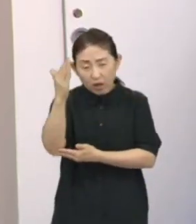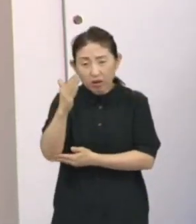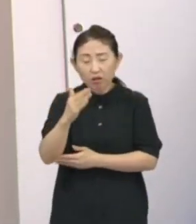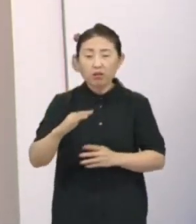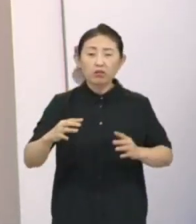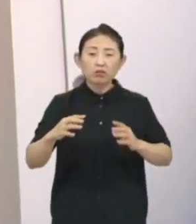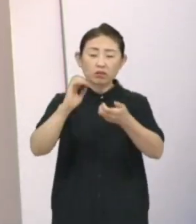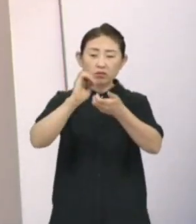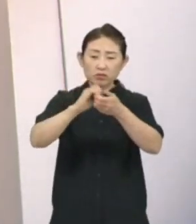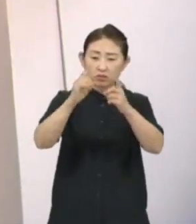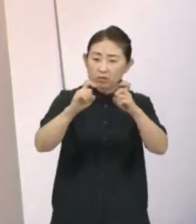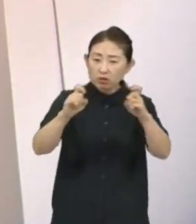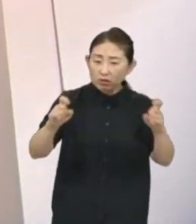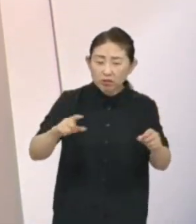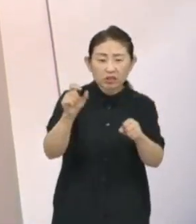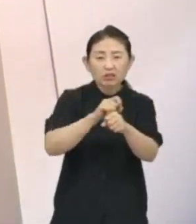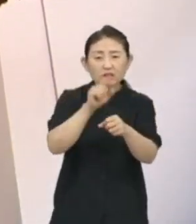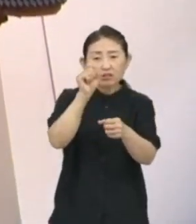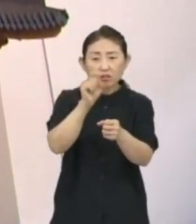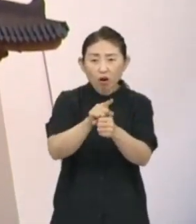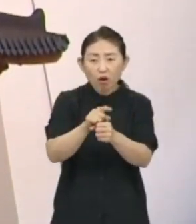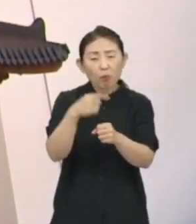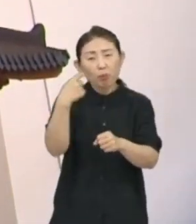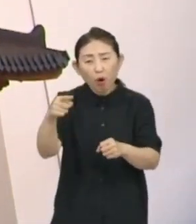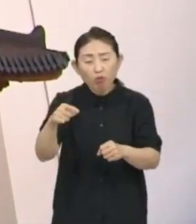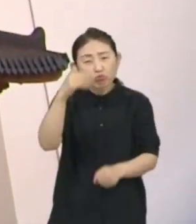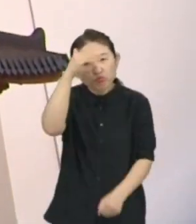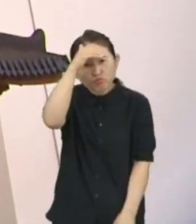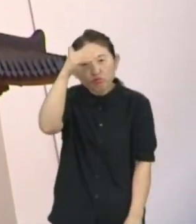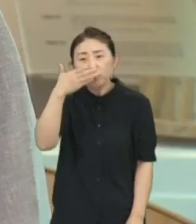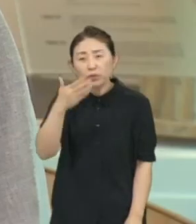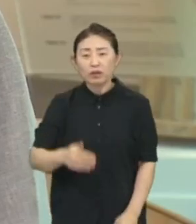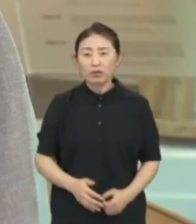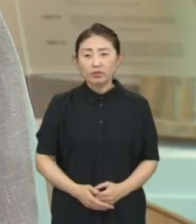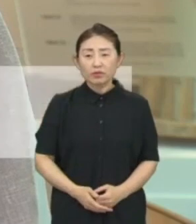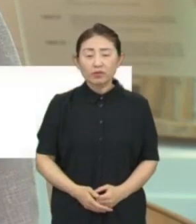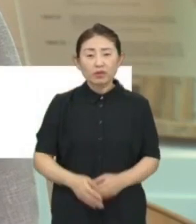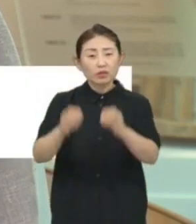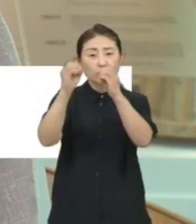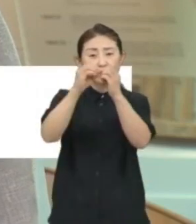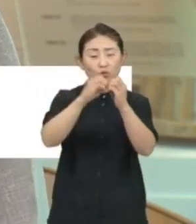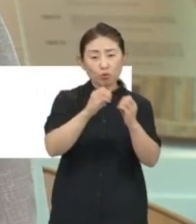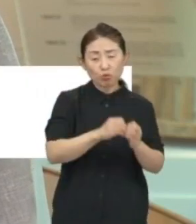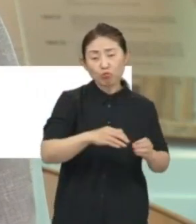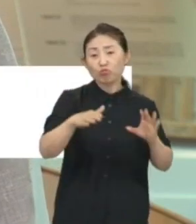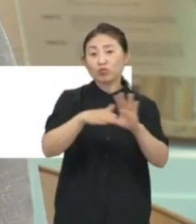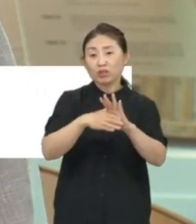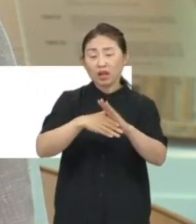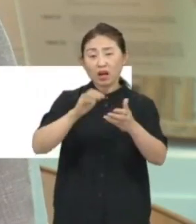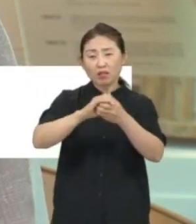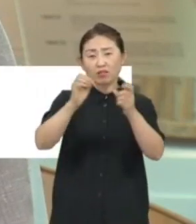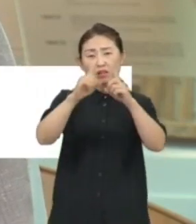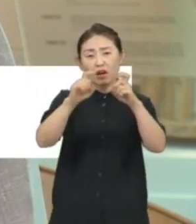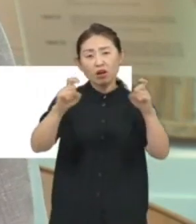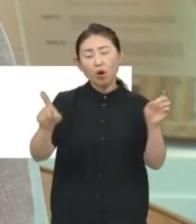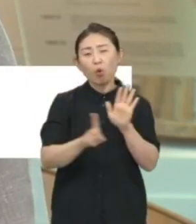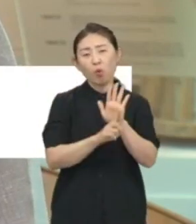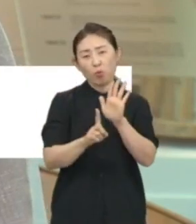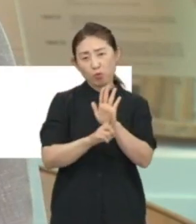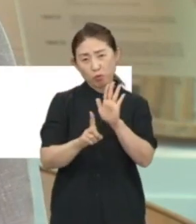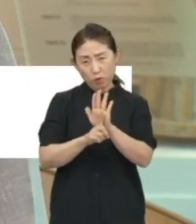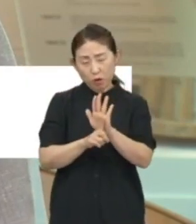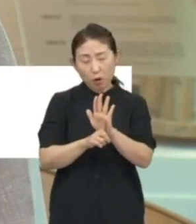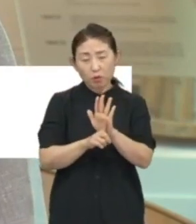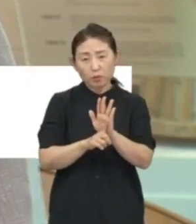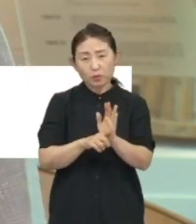건축의 특징들을 만나볼 수 있습니다. 대전 시민들께 우리 전통 문화를 알리는 뜻깊은 기회가 되었으면